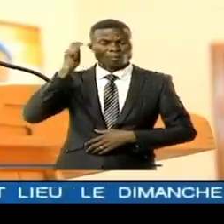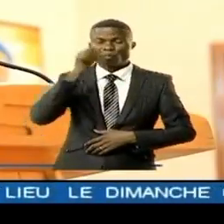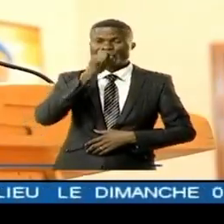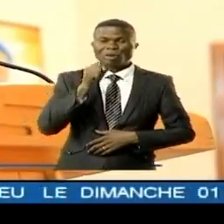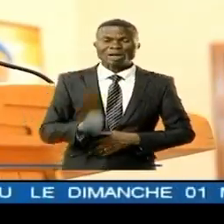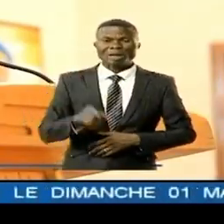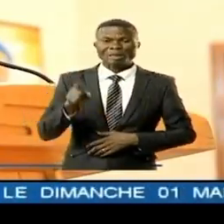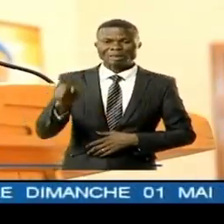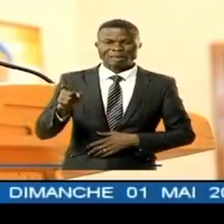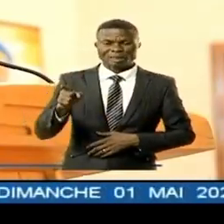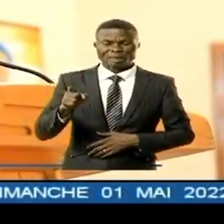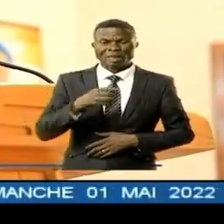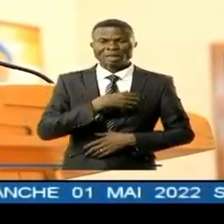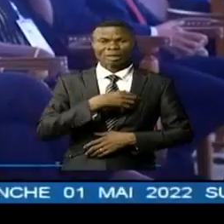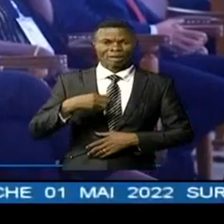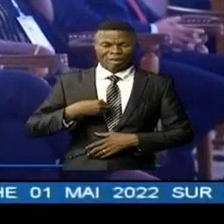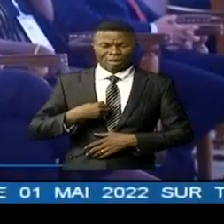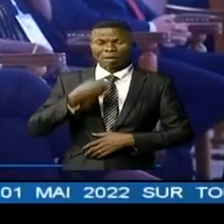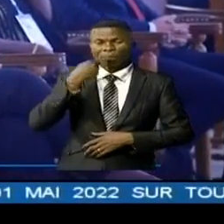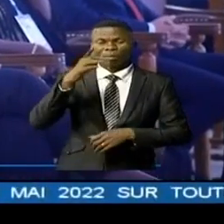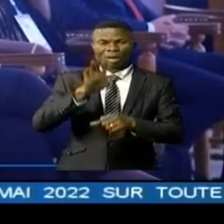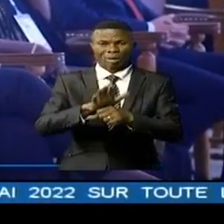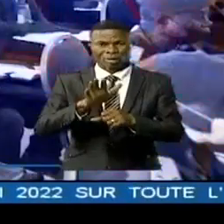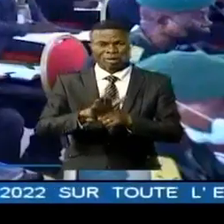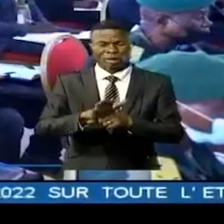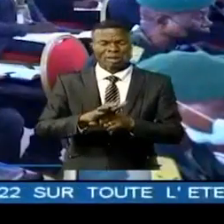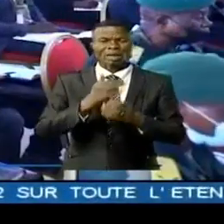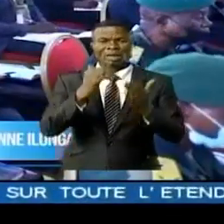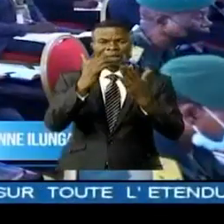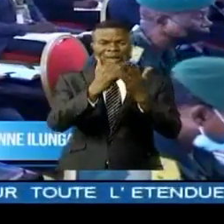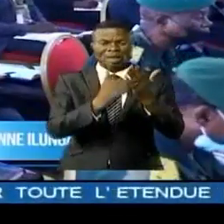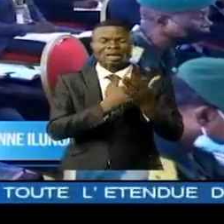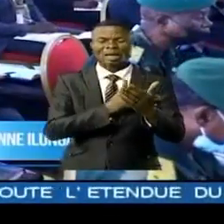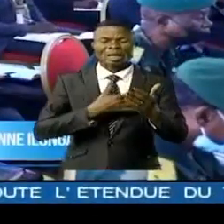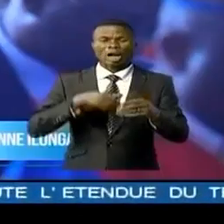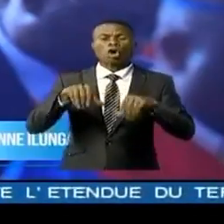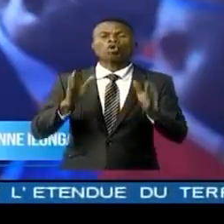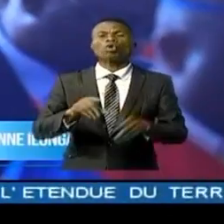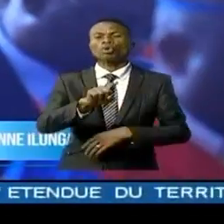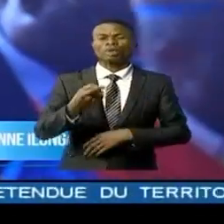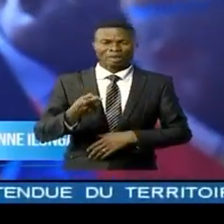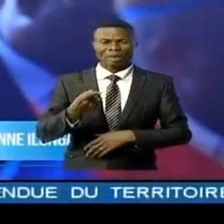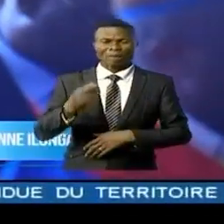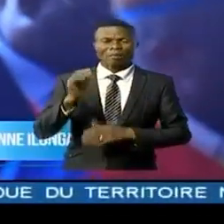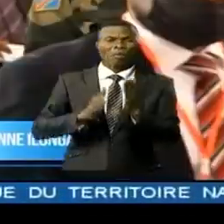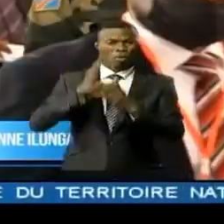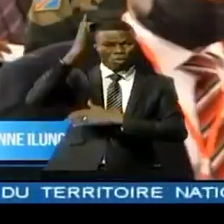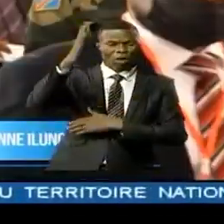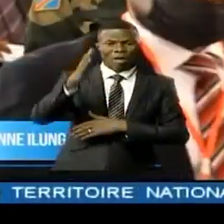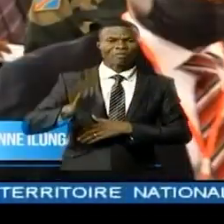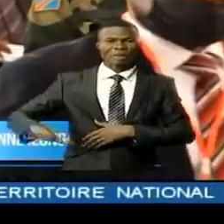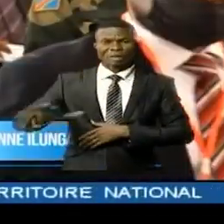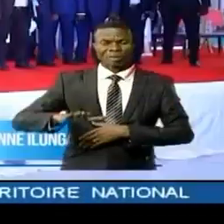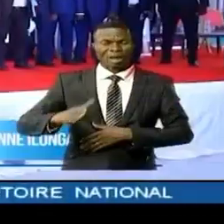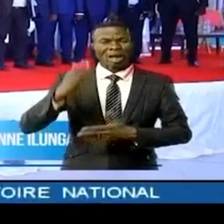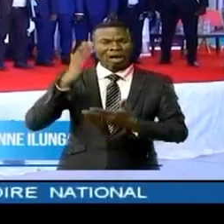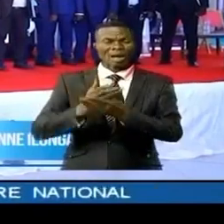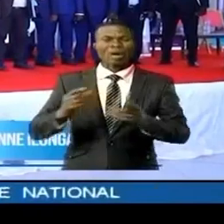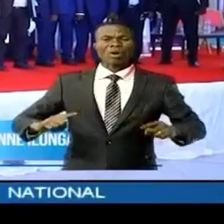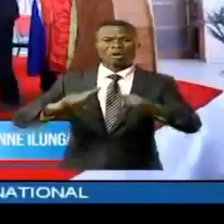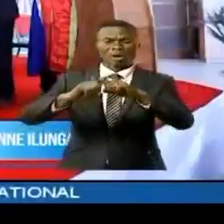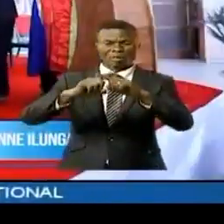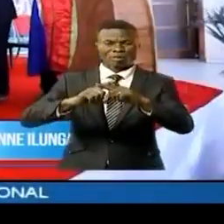ul a pour sa part plancher sur l'identité congolaise dans le devenir de la nation à l'épreuve des conflits de